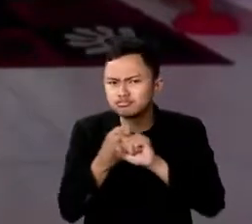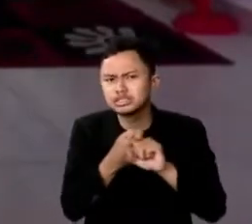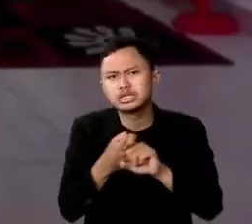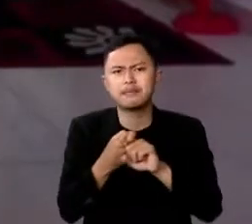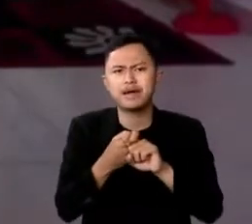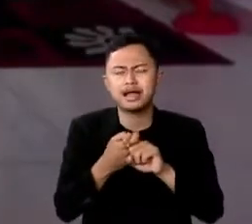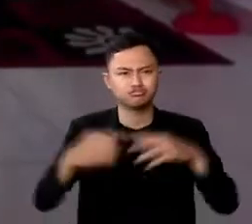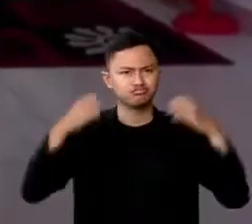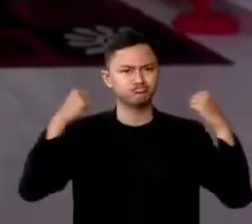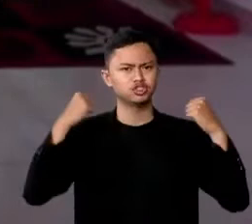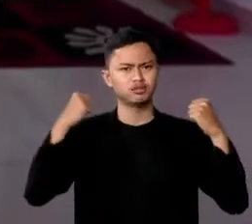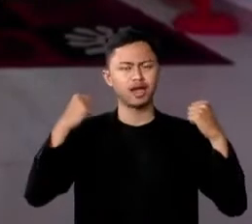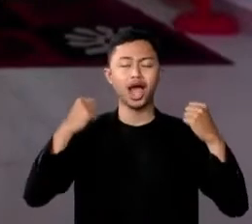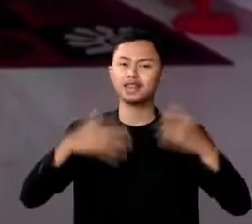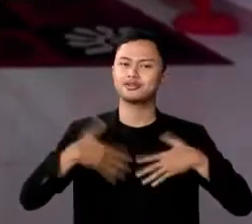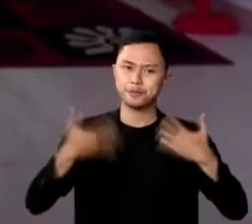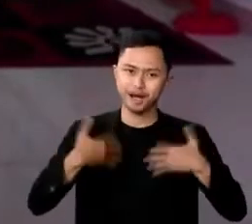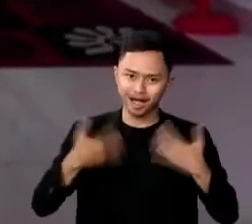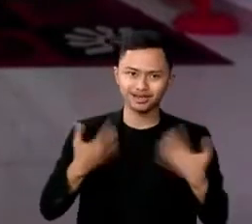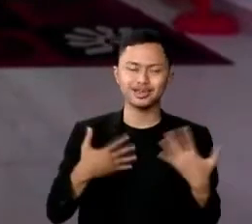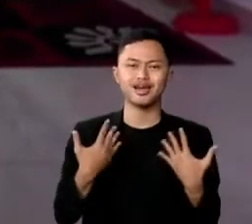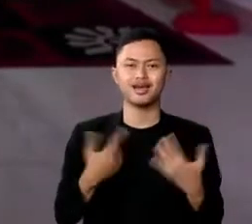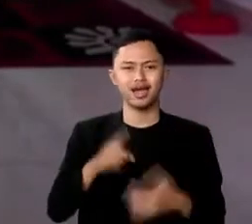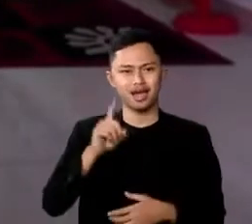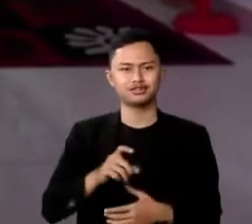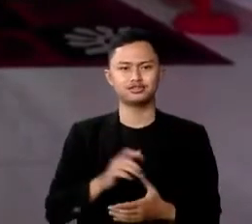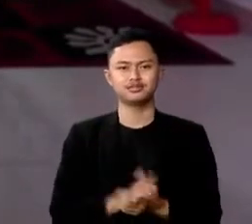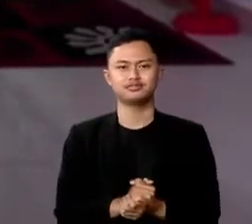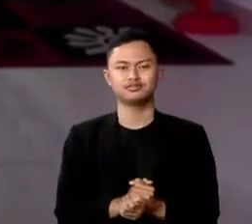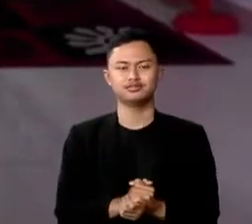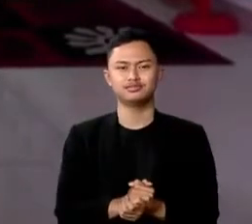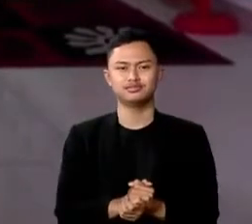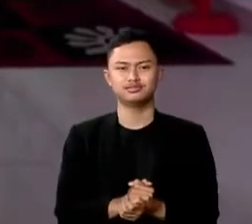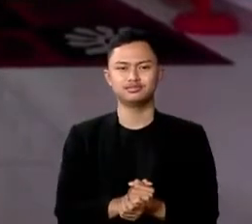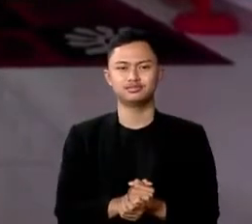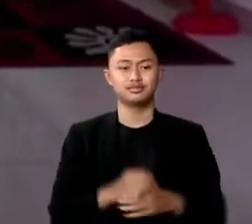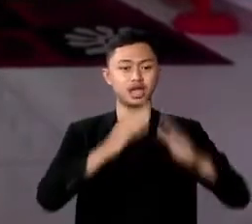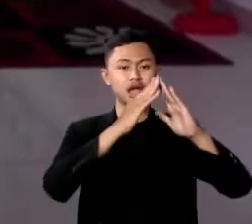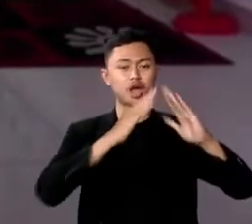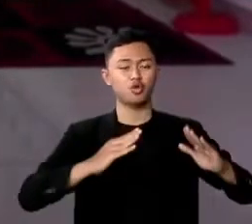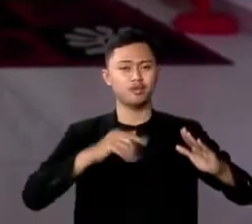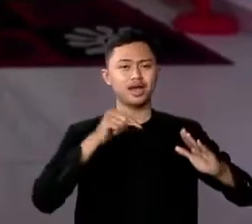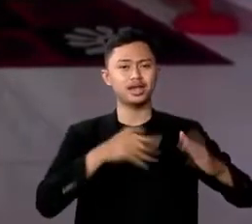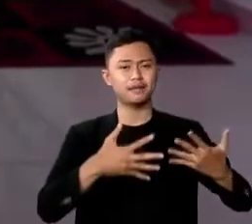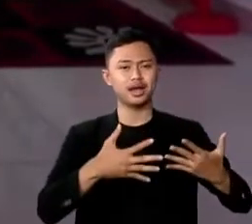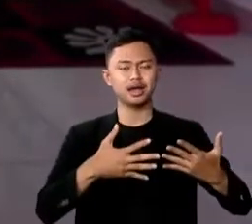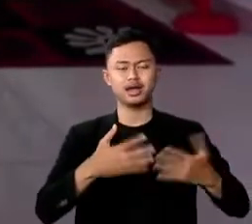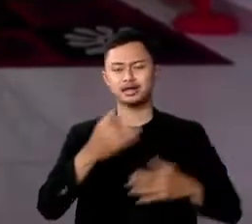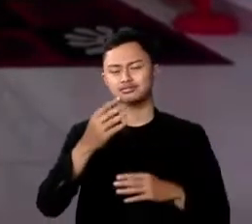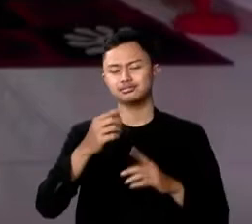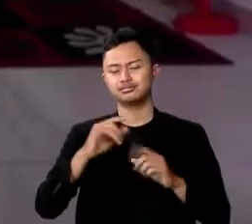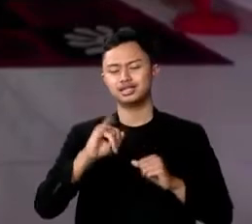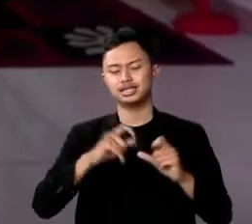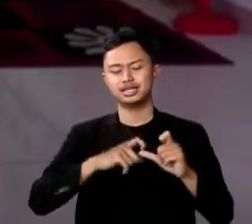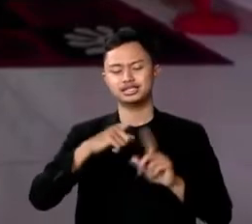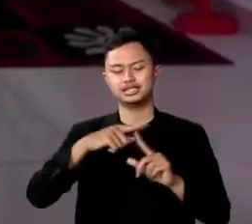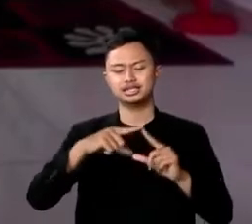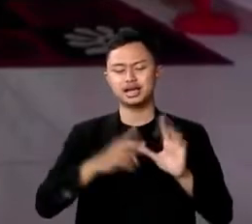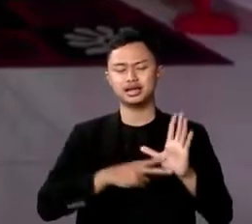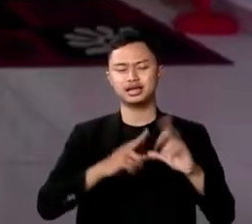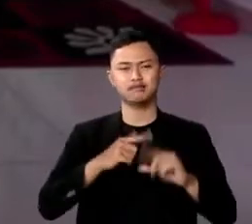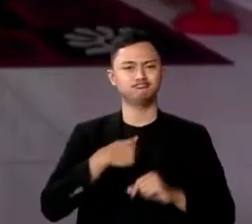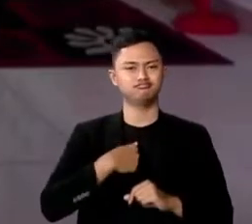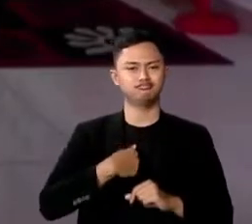penuh semangat penuh kegembiraan ciptakanlah rumahku adalah istanaku rumahku adalah